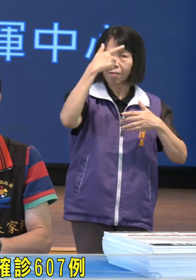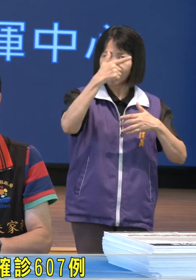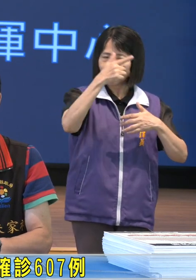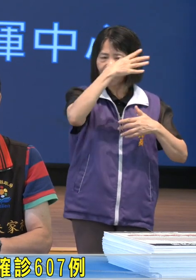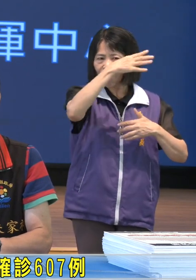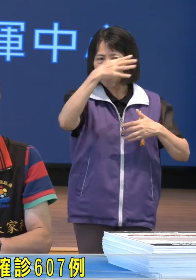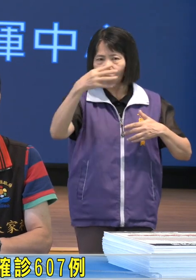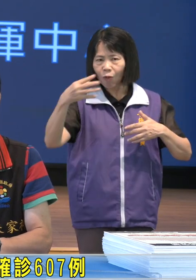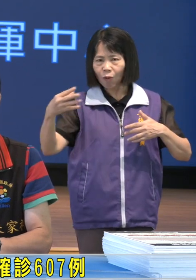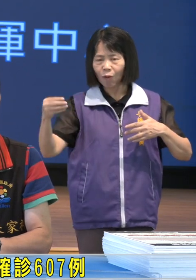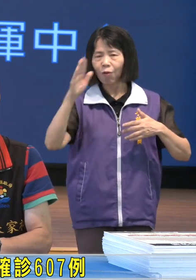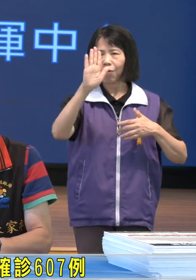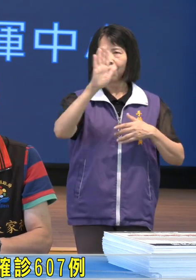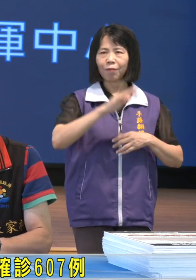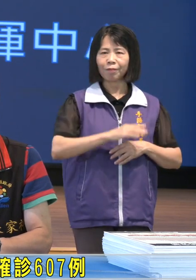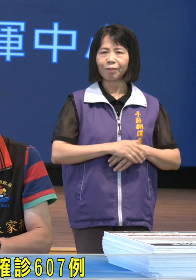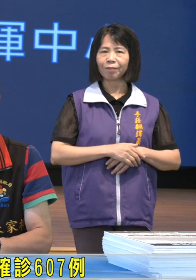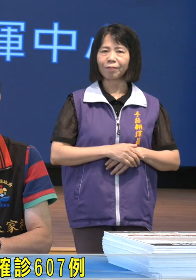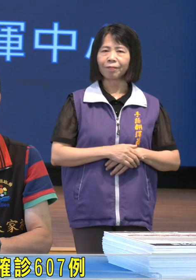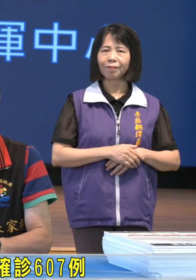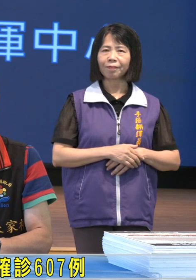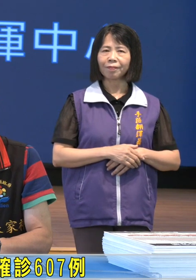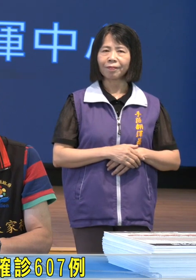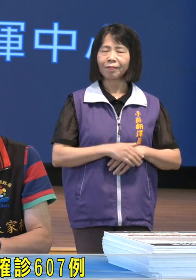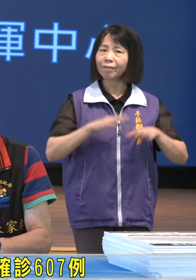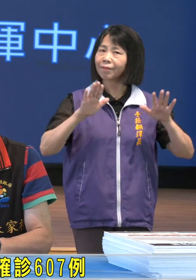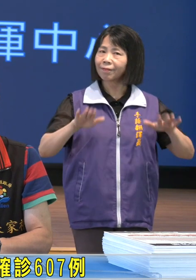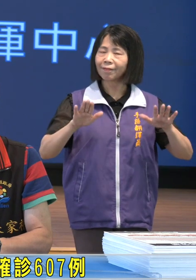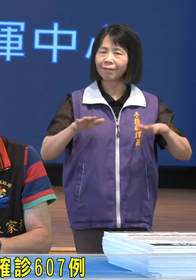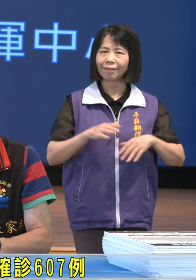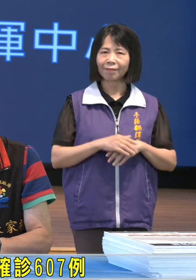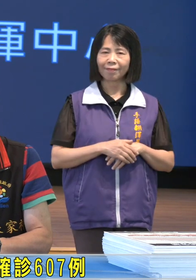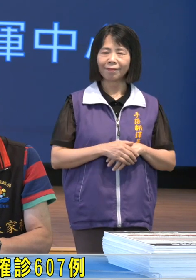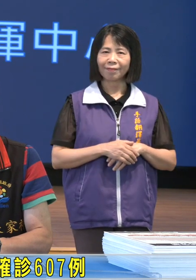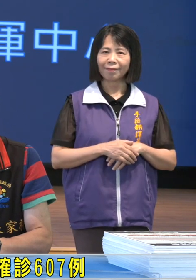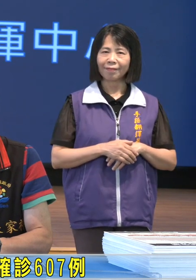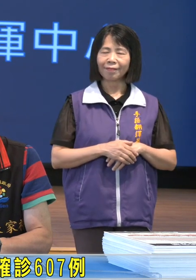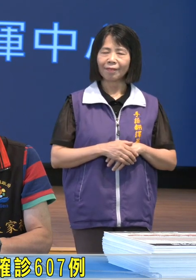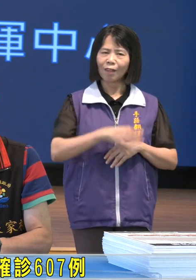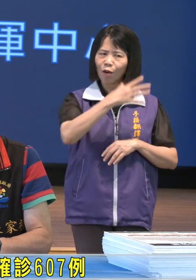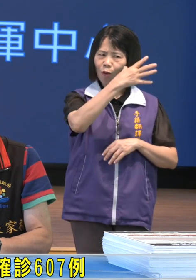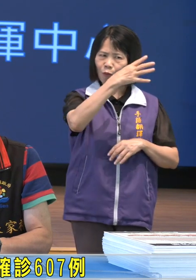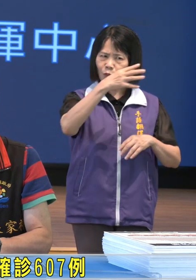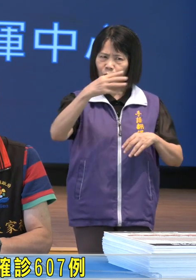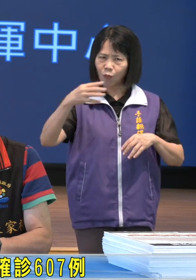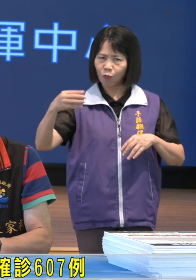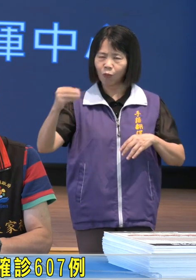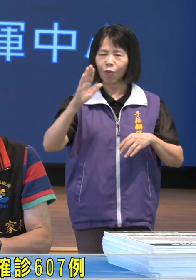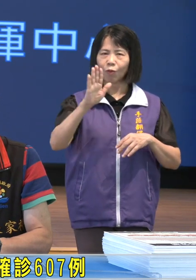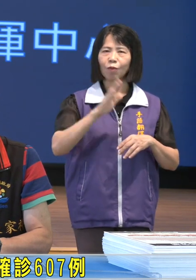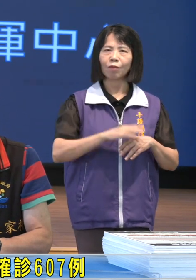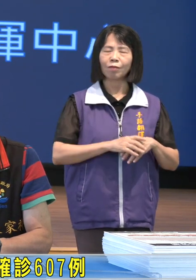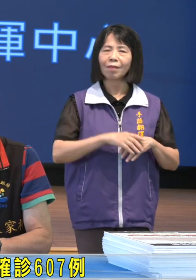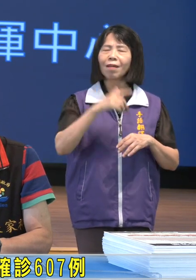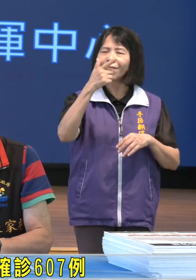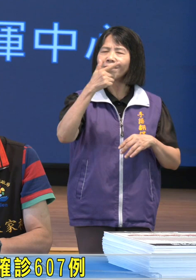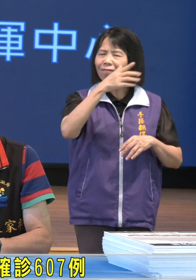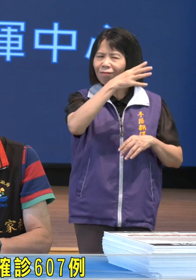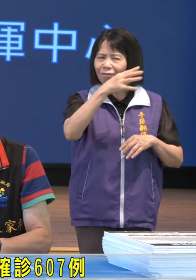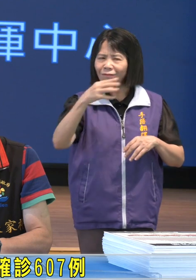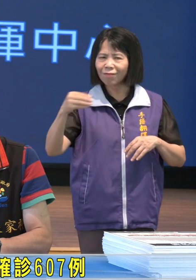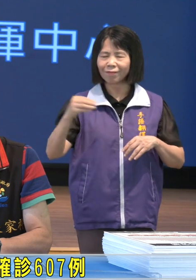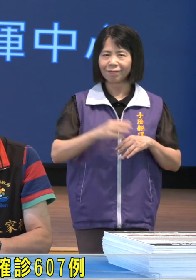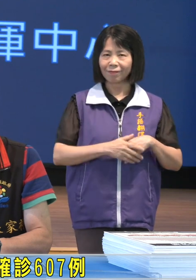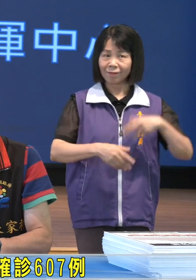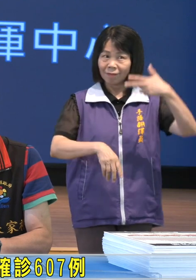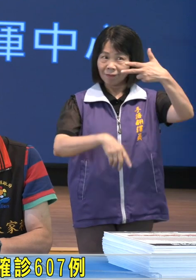下这个缓降中，那目前呢也达到一个缓降的平原，不过还是逐渐缓降。那在